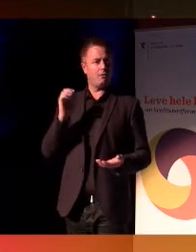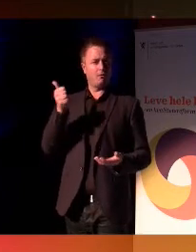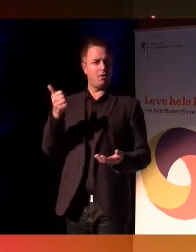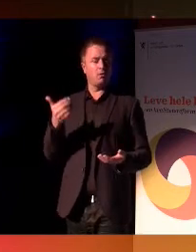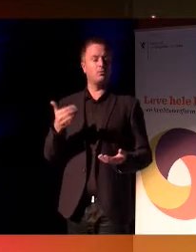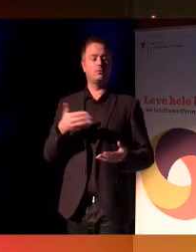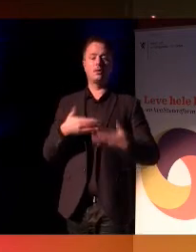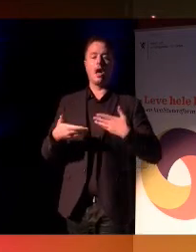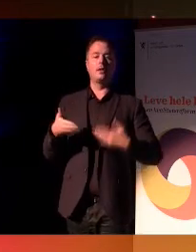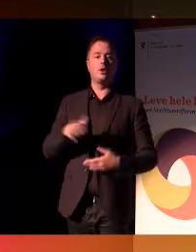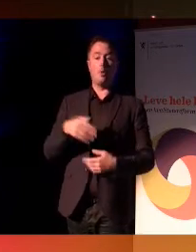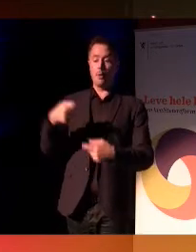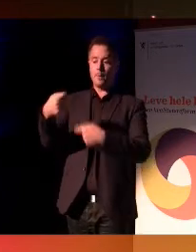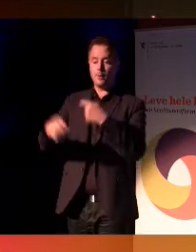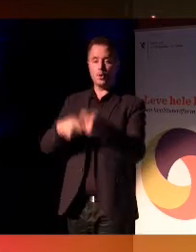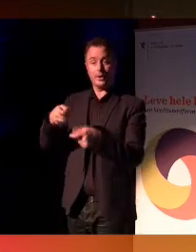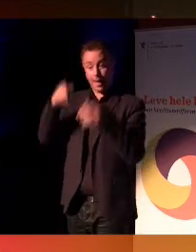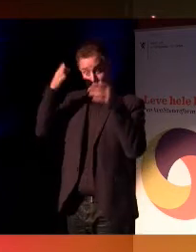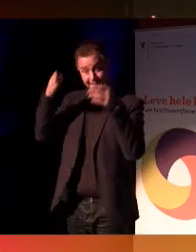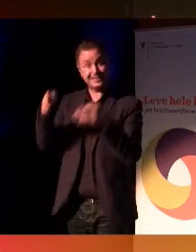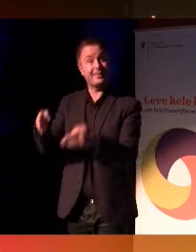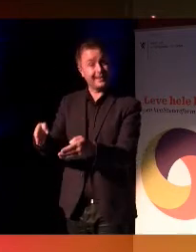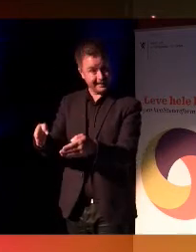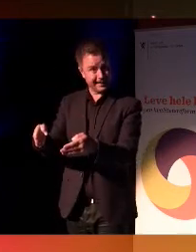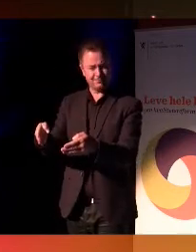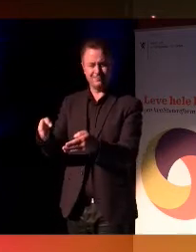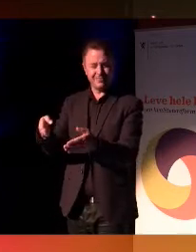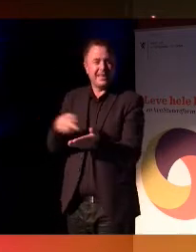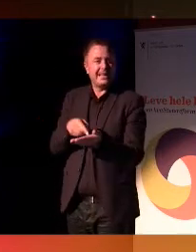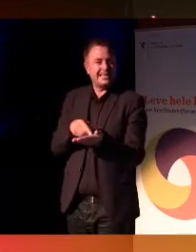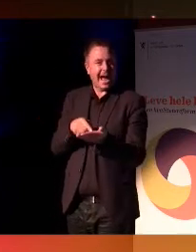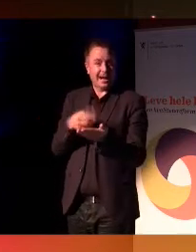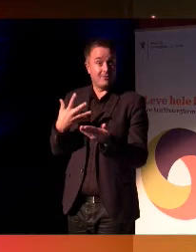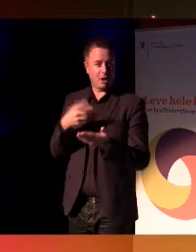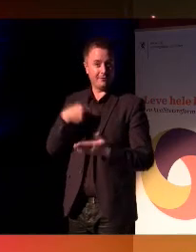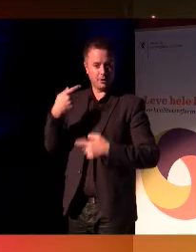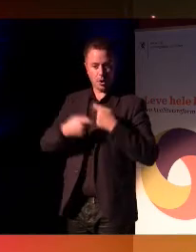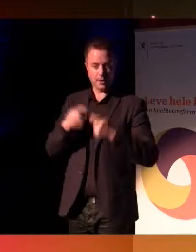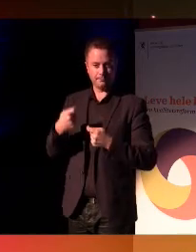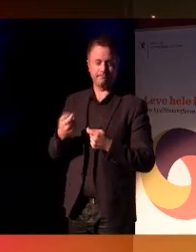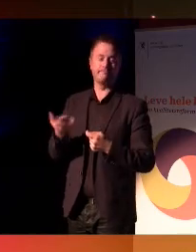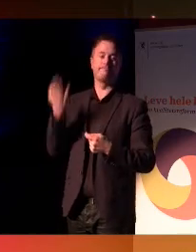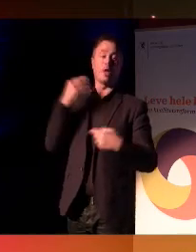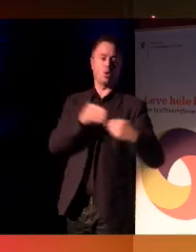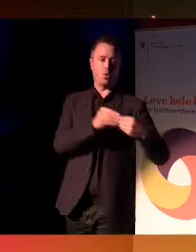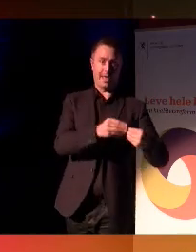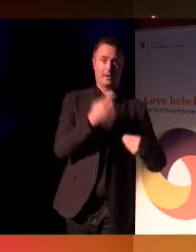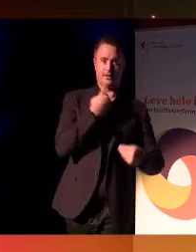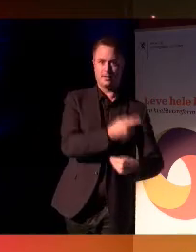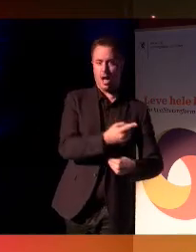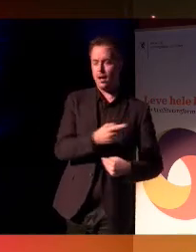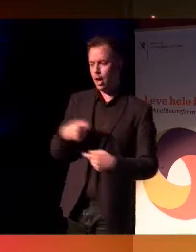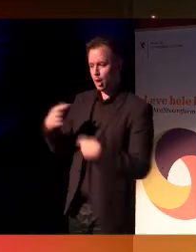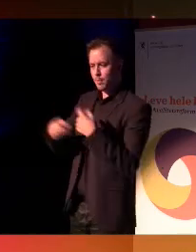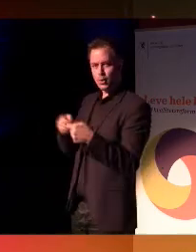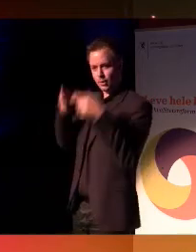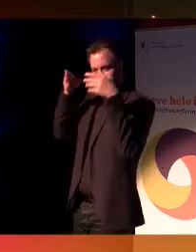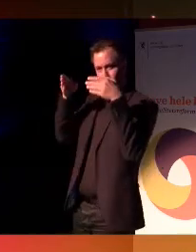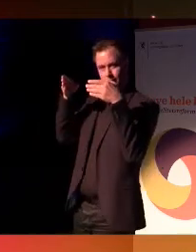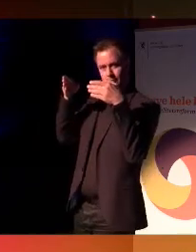det som kjernen I det vi driver med. En kollega av meg en gang sa det at brukermedvirkning det kjernen til alt